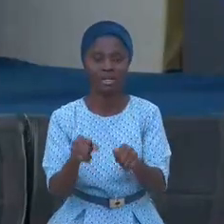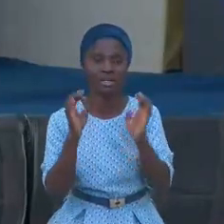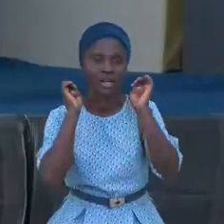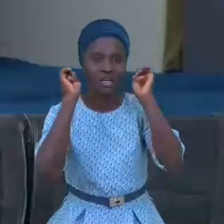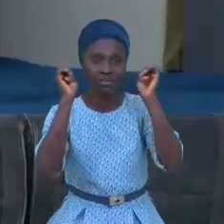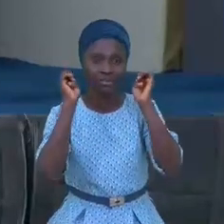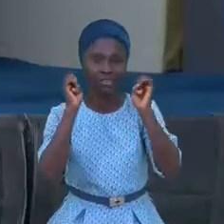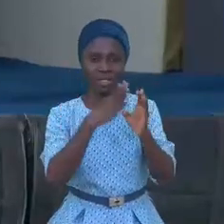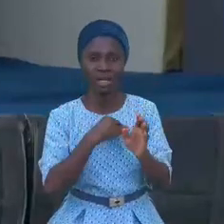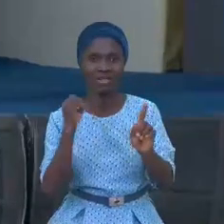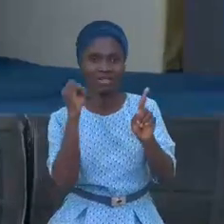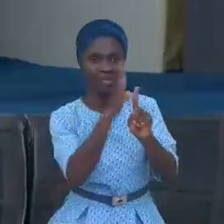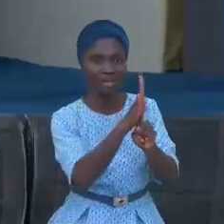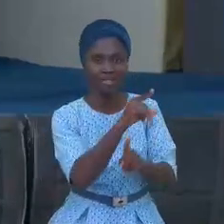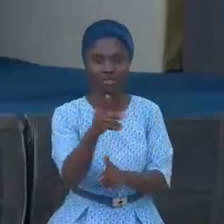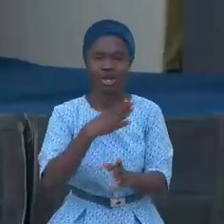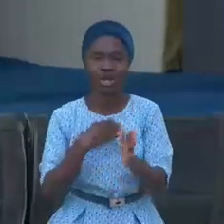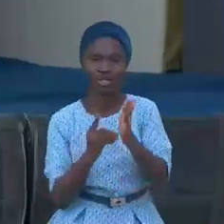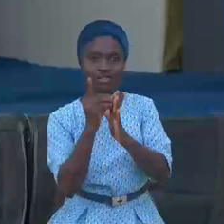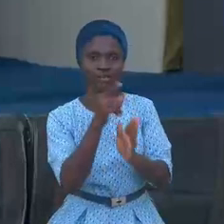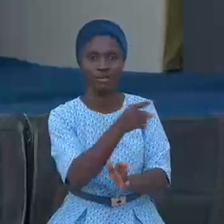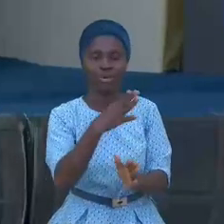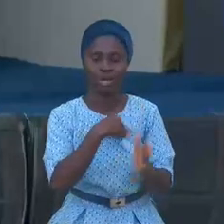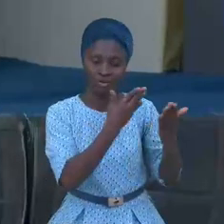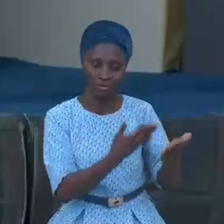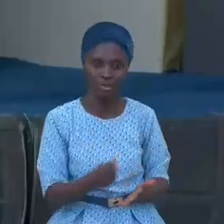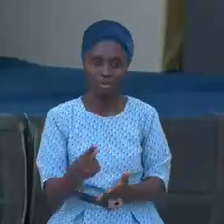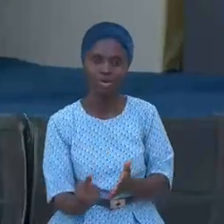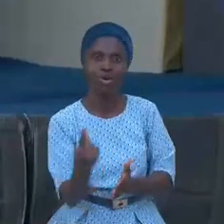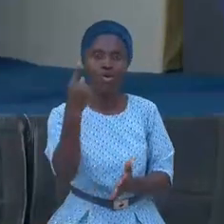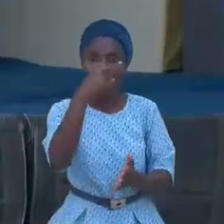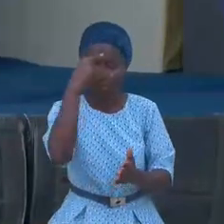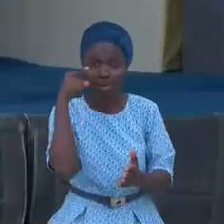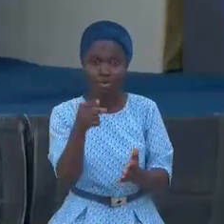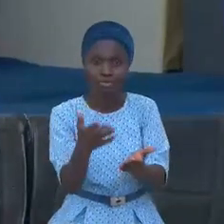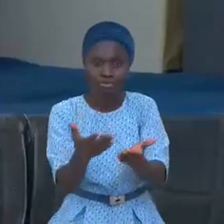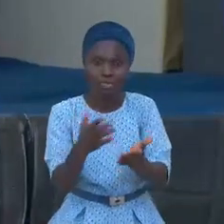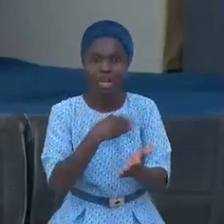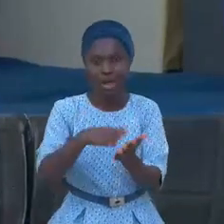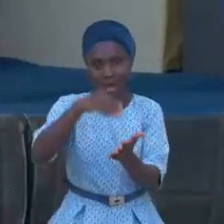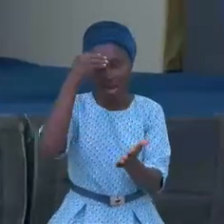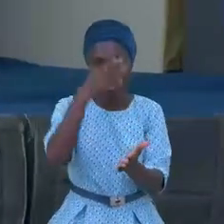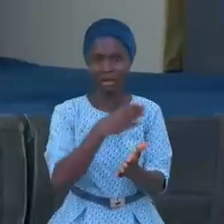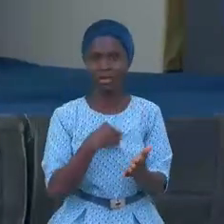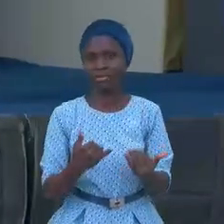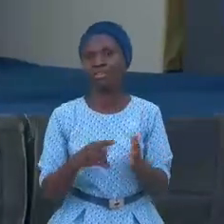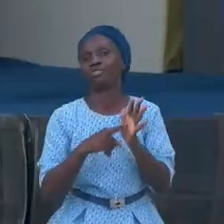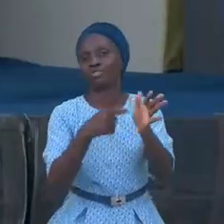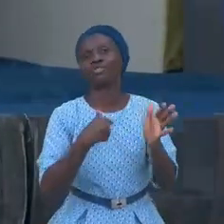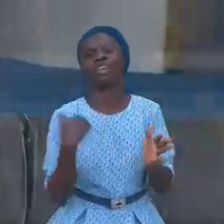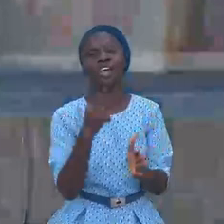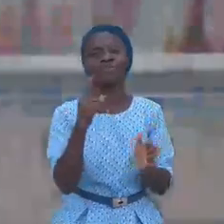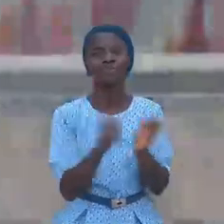et te développer et t'aider parce que tu aspires, tu apprends. Et montrez-moi quelqu'un qui aspire